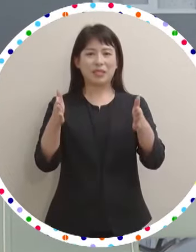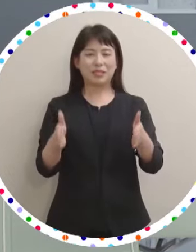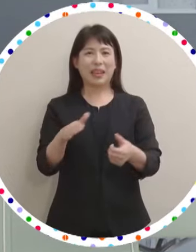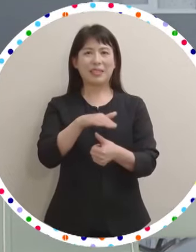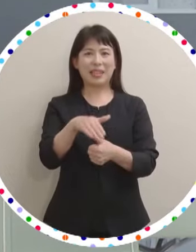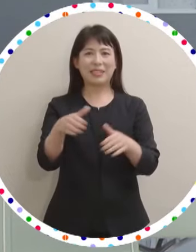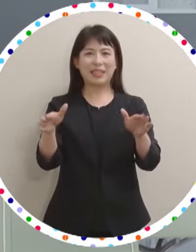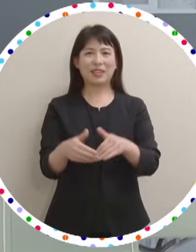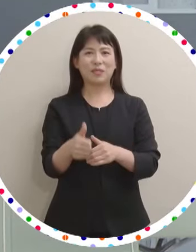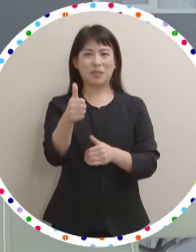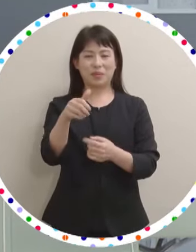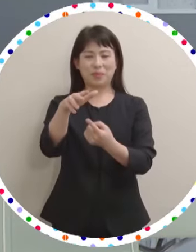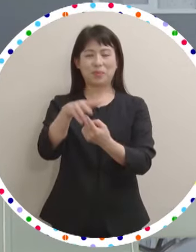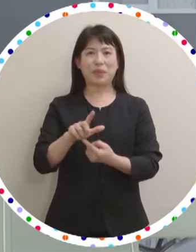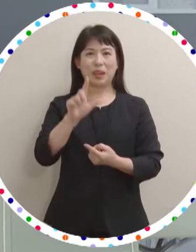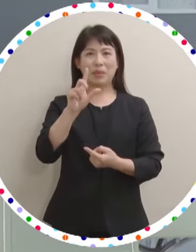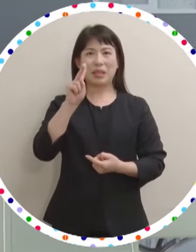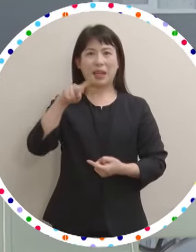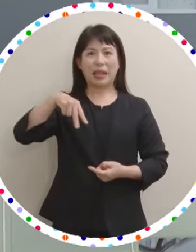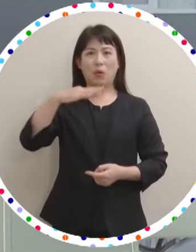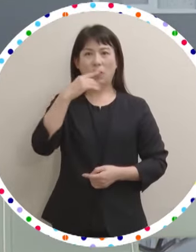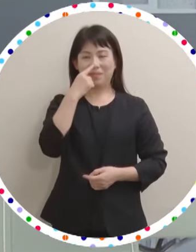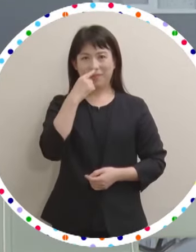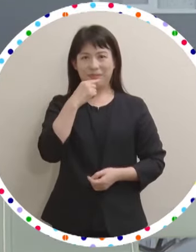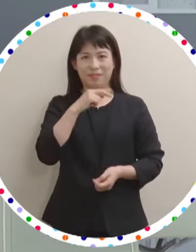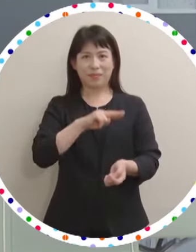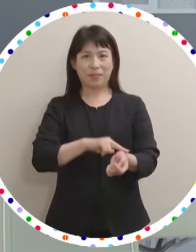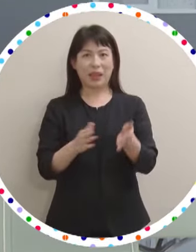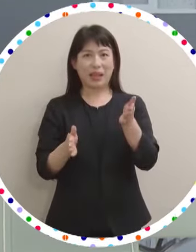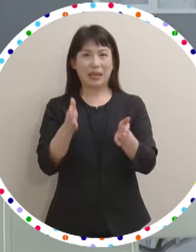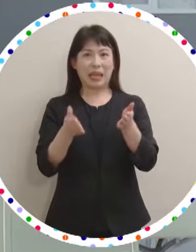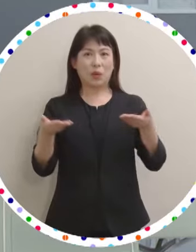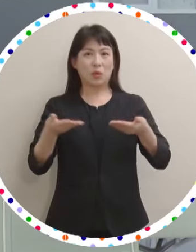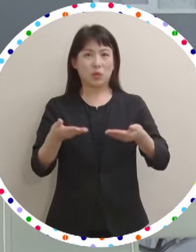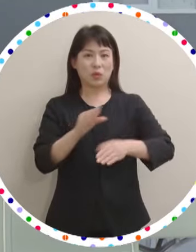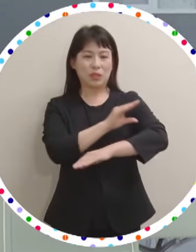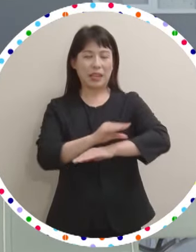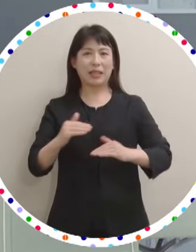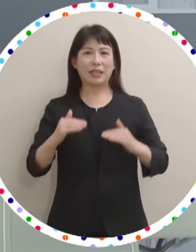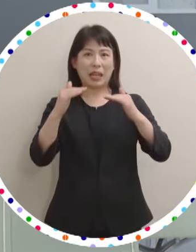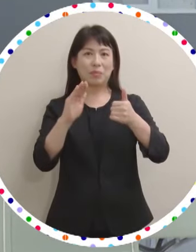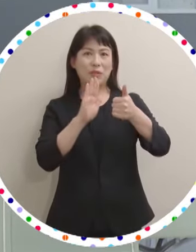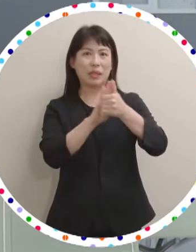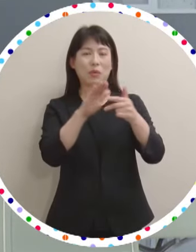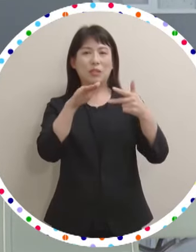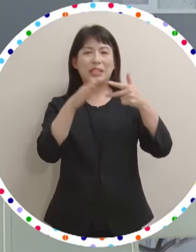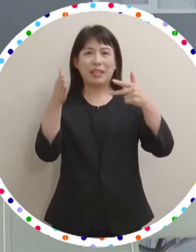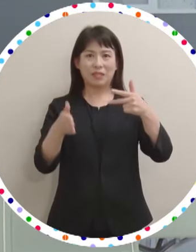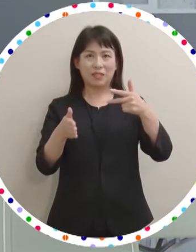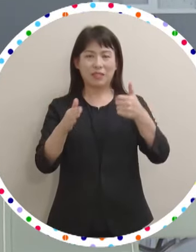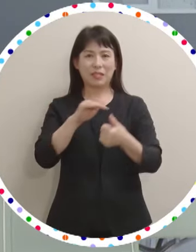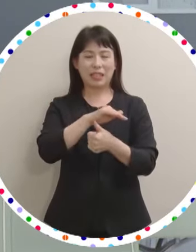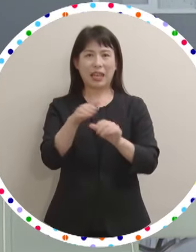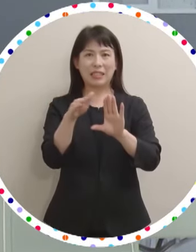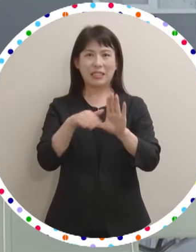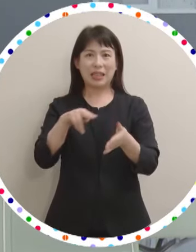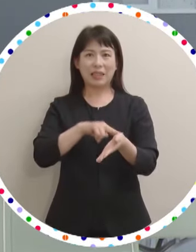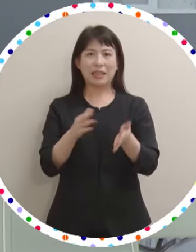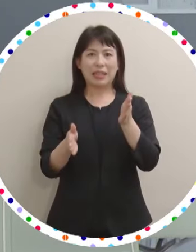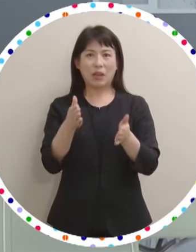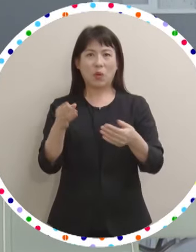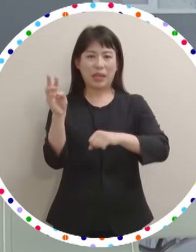週刊いちいち編集長の村上佳菜子です。今回は看護職のキャリアアップをサポートする施設、愛知県看